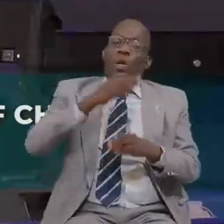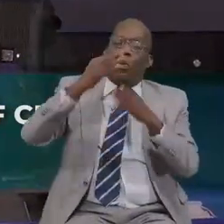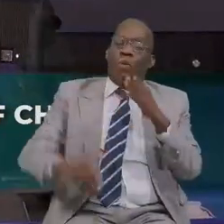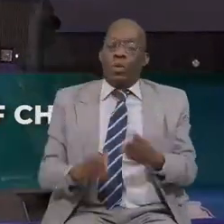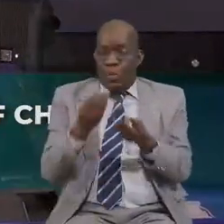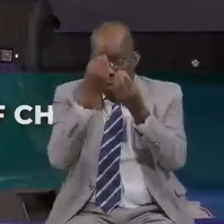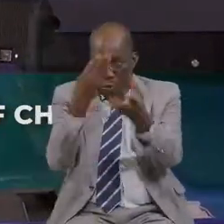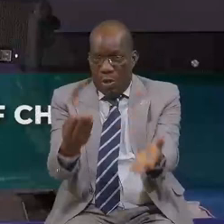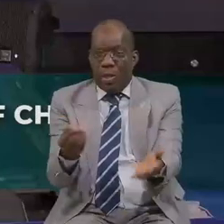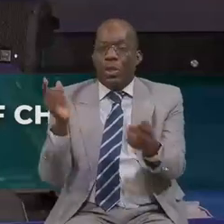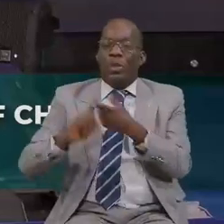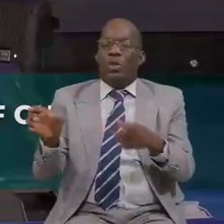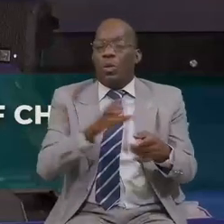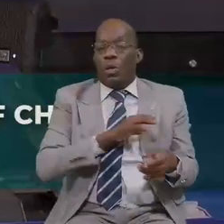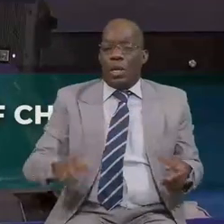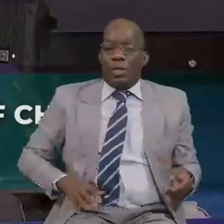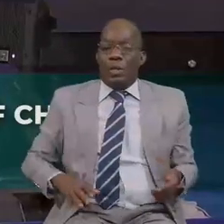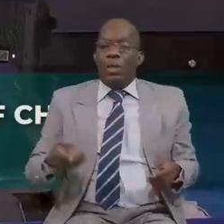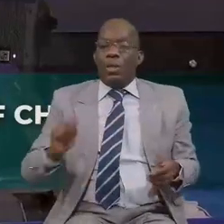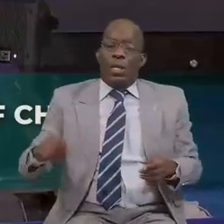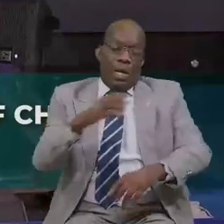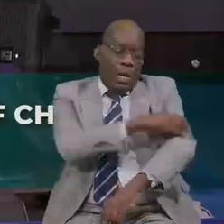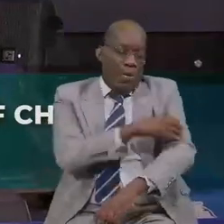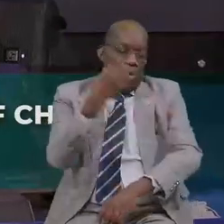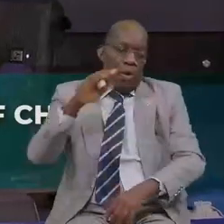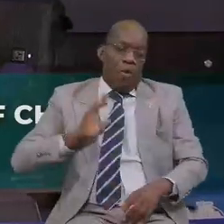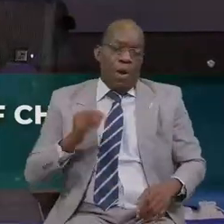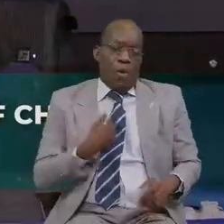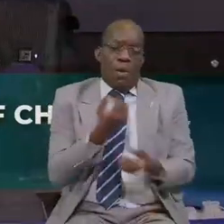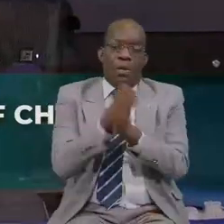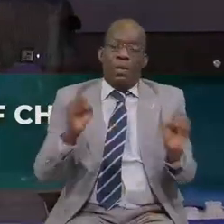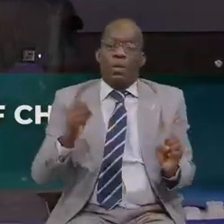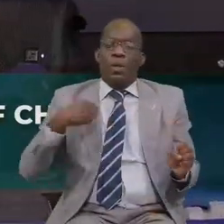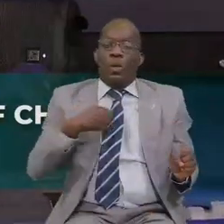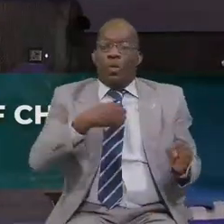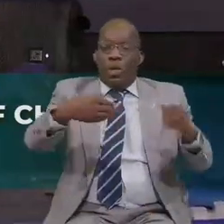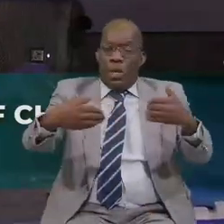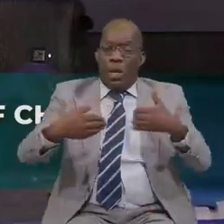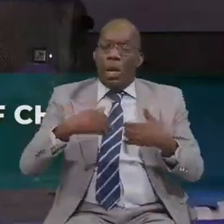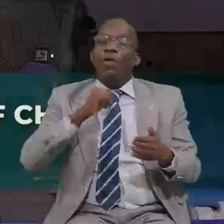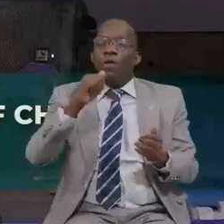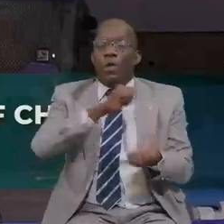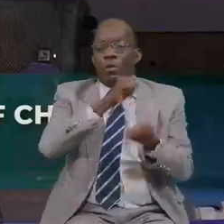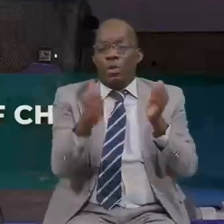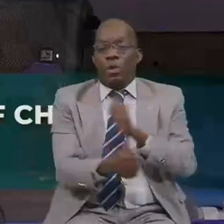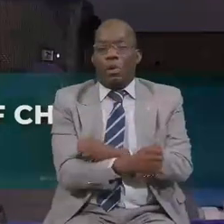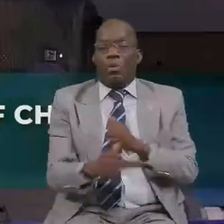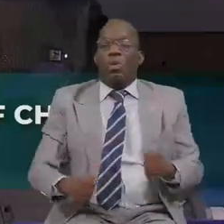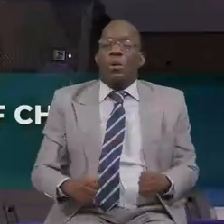salut, au capitaine de notre salut, nous ne sommes pas encore devenus soldats de